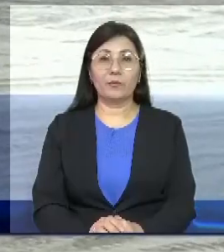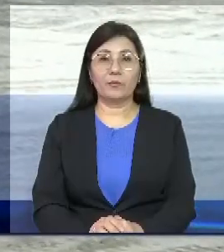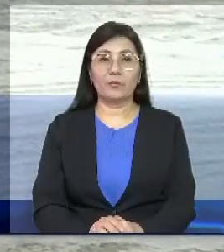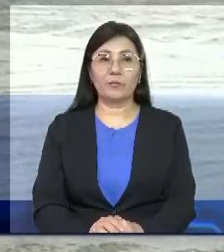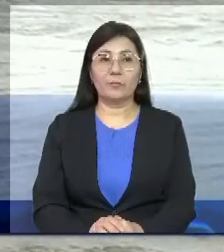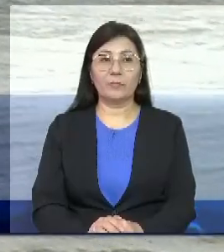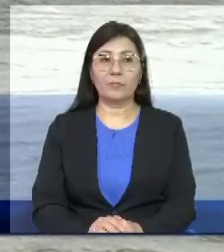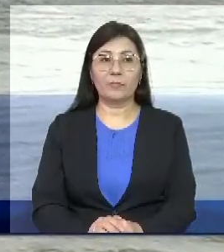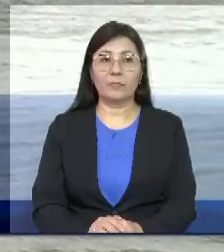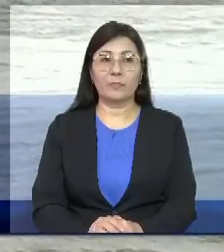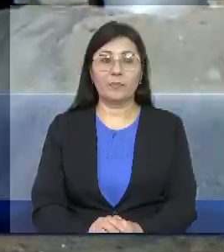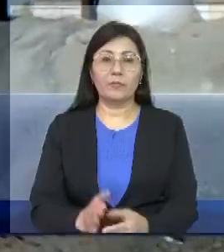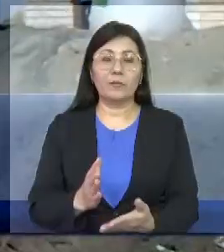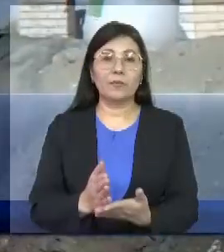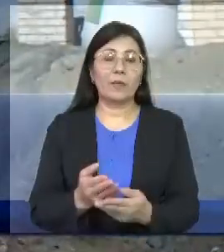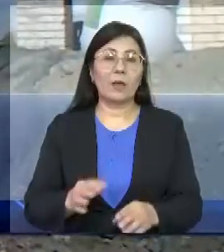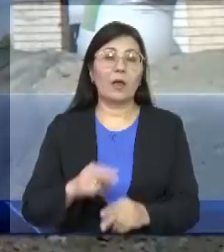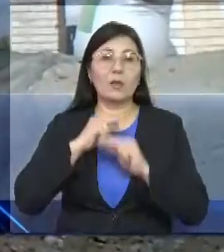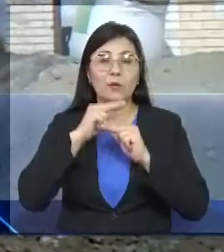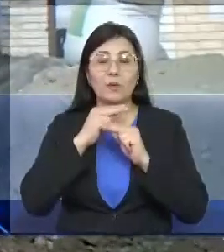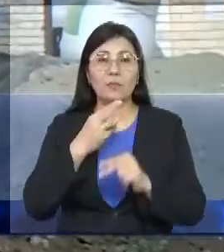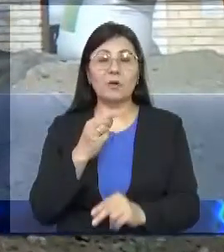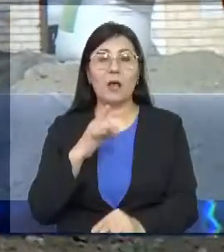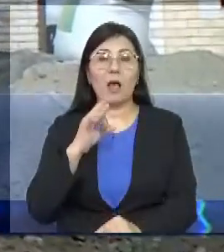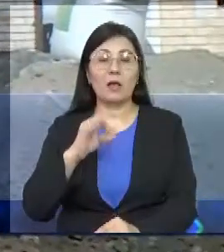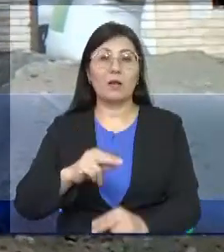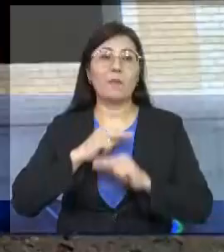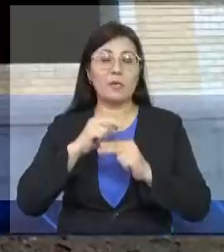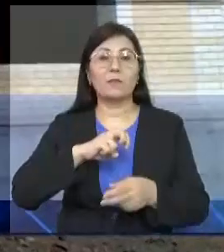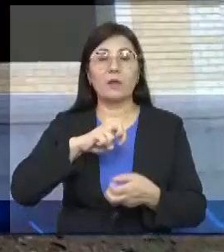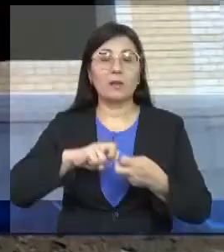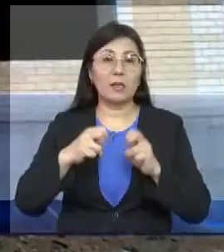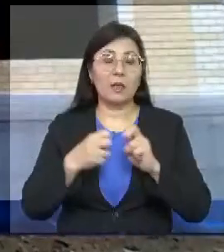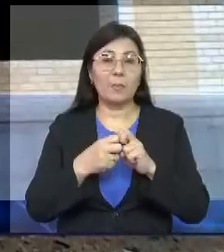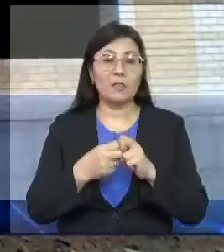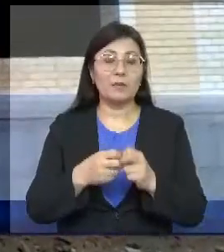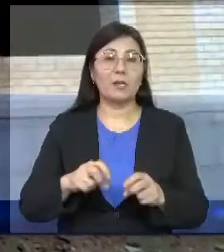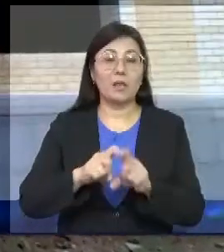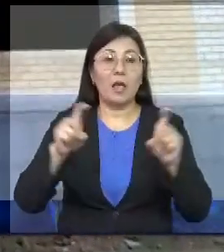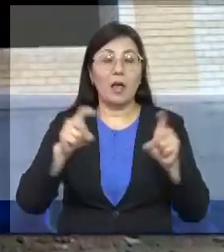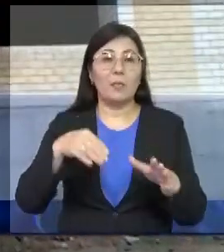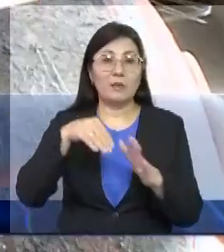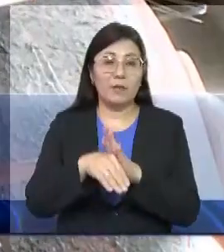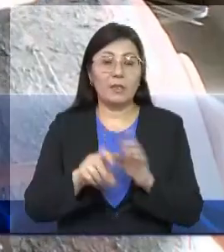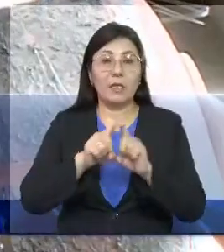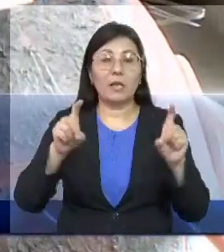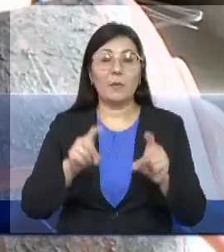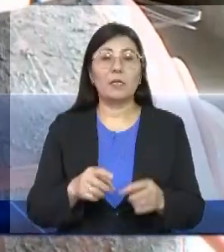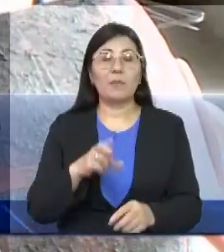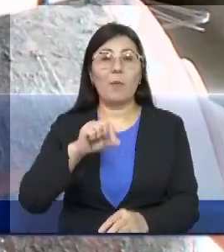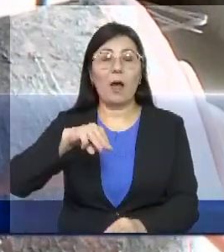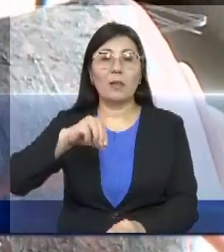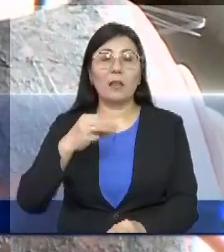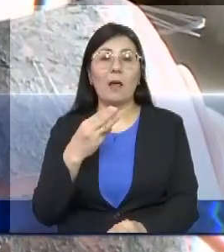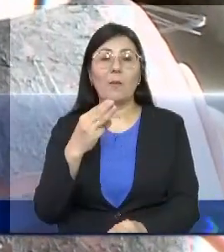Количество полос будет двухполосное. Особое внимание Асхат Шахаров уделил проблемным объектам, включая новое здание школы искусств в селе Батамша. Смета на строительство